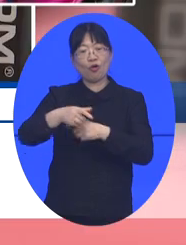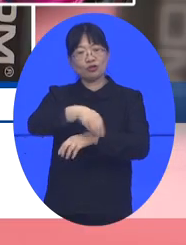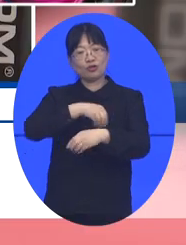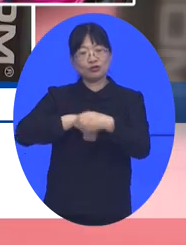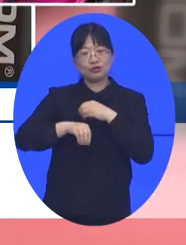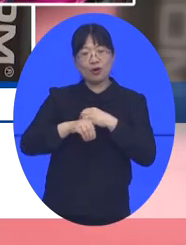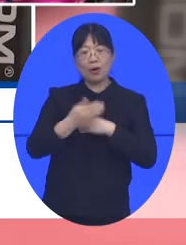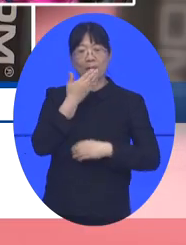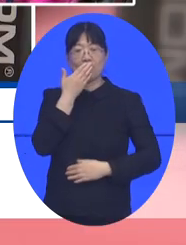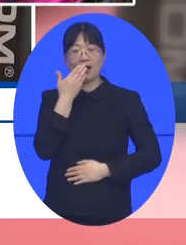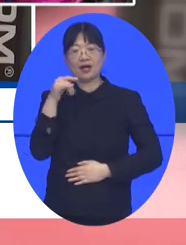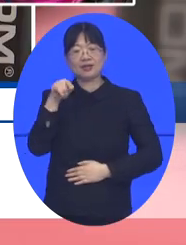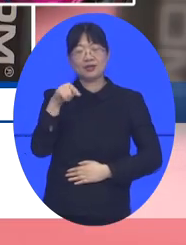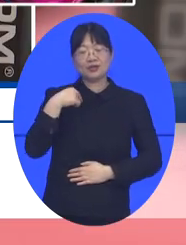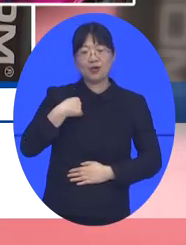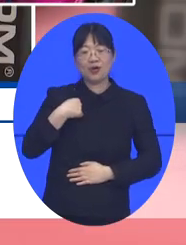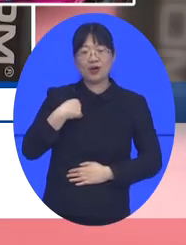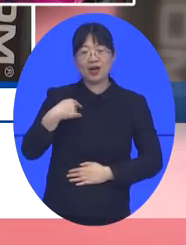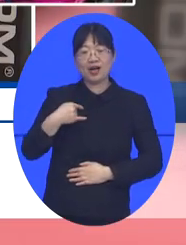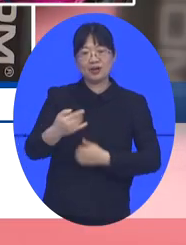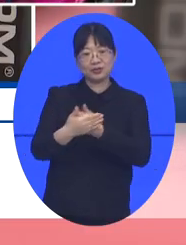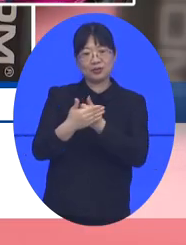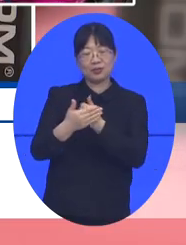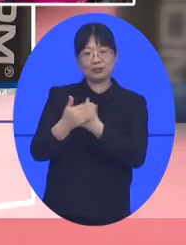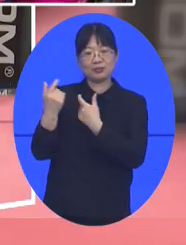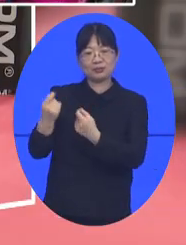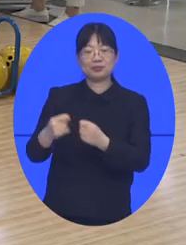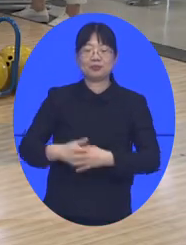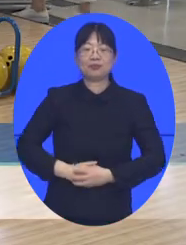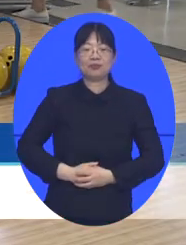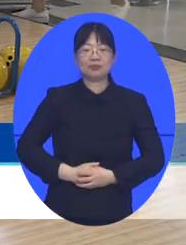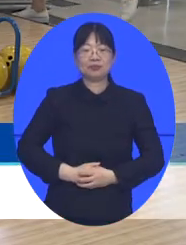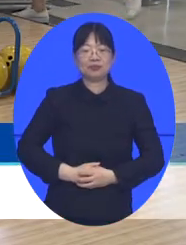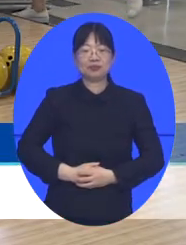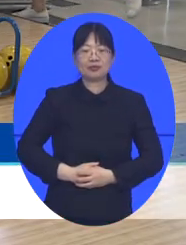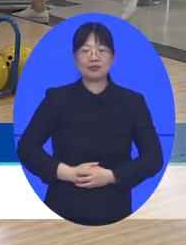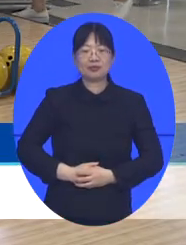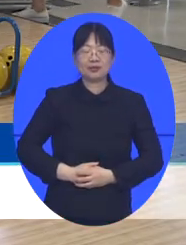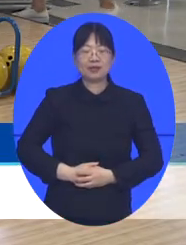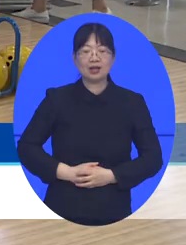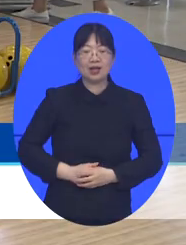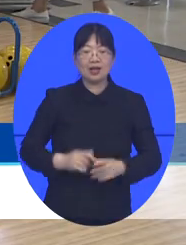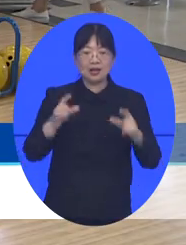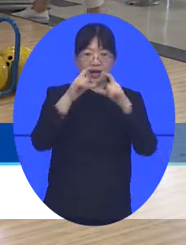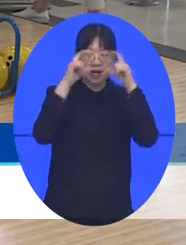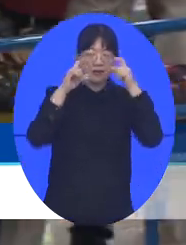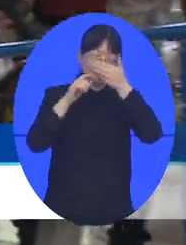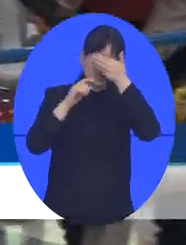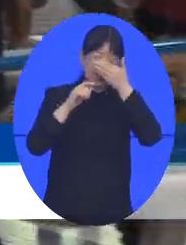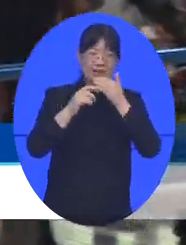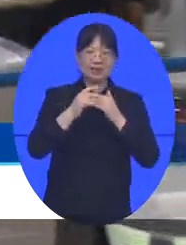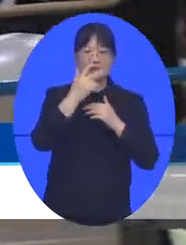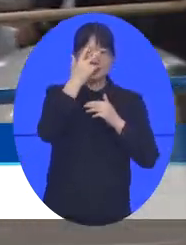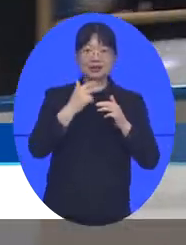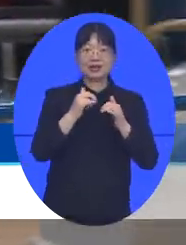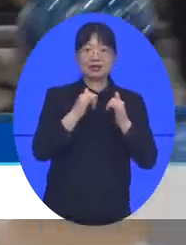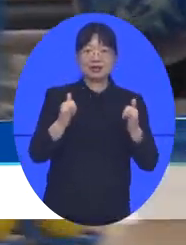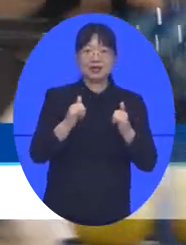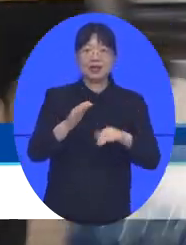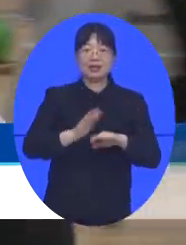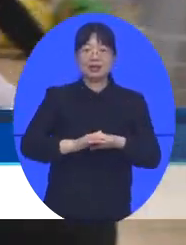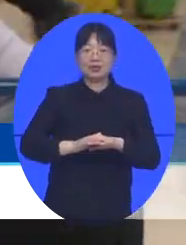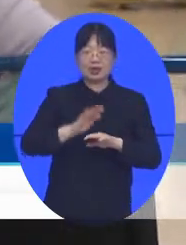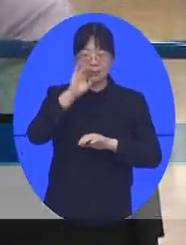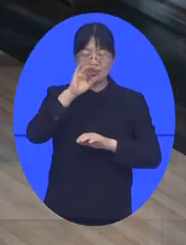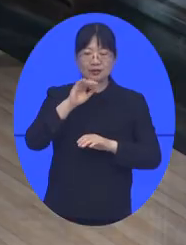적극적으로 나설 수 있는 거 그게 저한테는 좀 도움이 되는 것 같아요. 안대를 착용한 시각장애인 선수가 손으로 발을